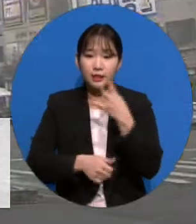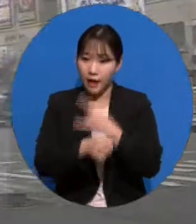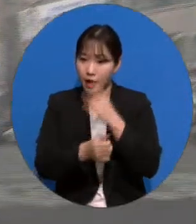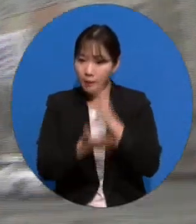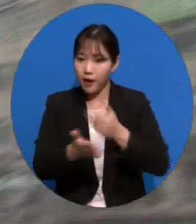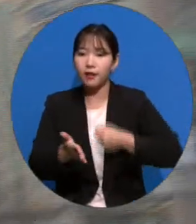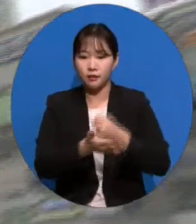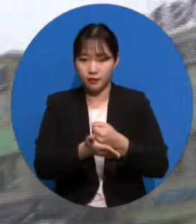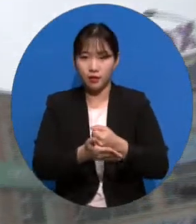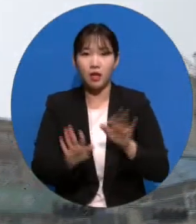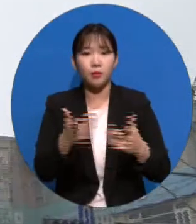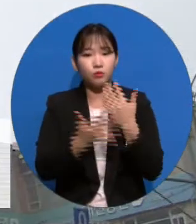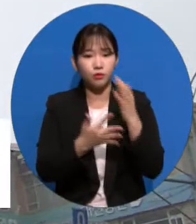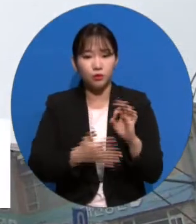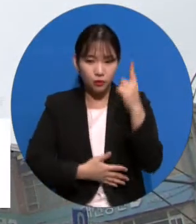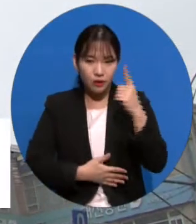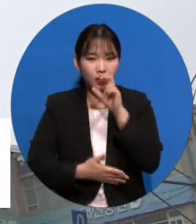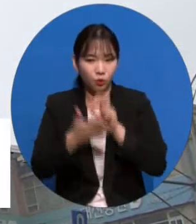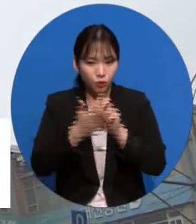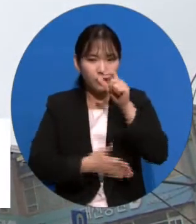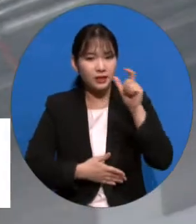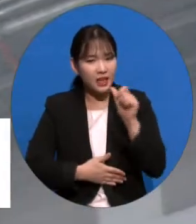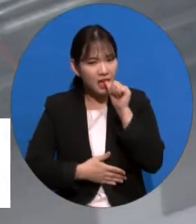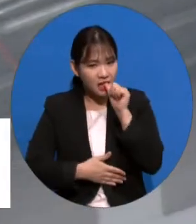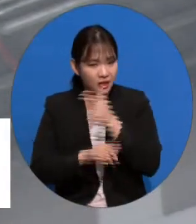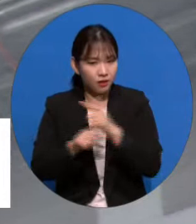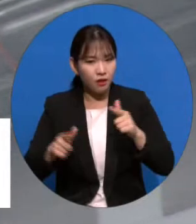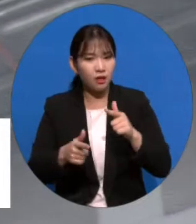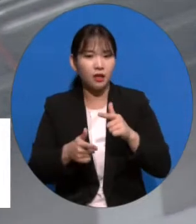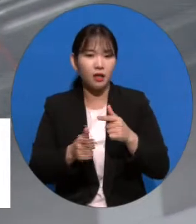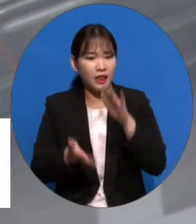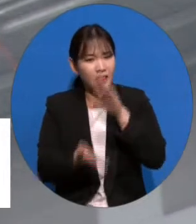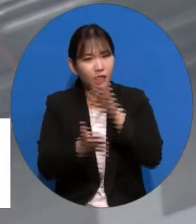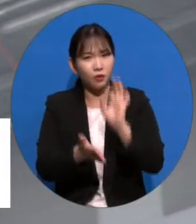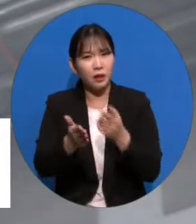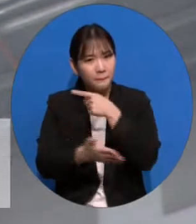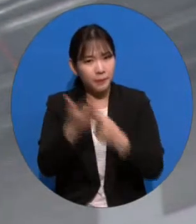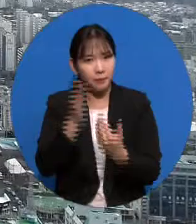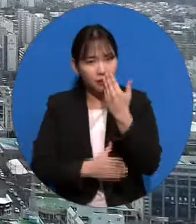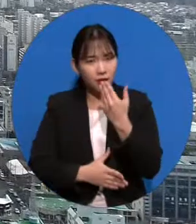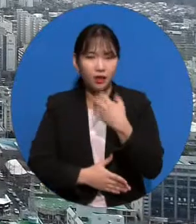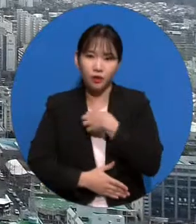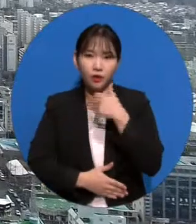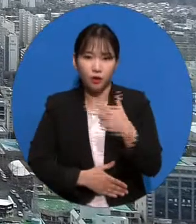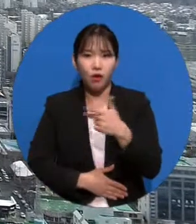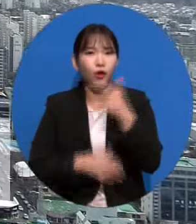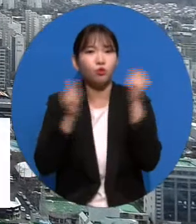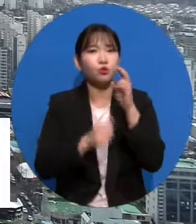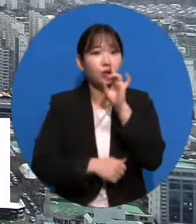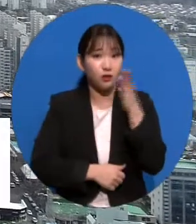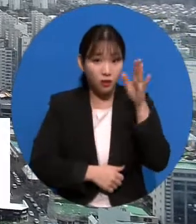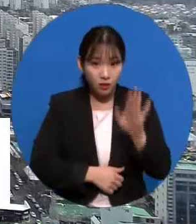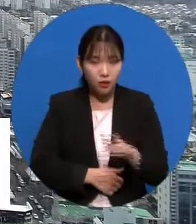등을. 이번 화재로 거푸집 속 콘크리트와 철근 등이 열 피해를 입었을 가능성이 높은 상황. 너무 추워도 안 되지만